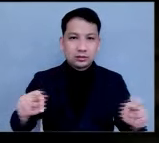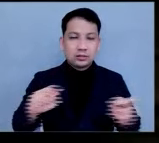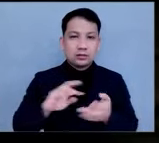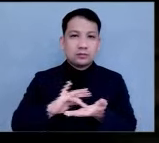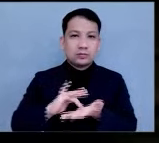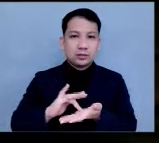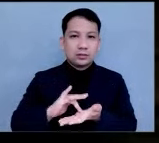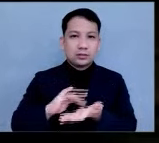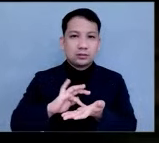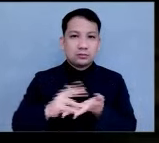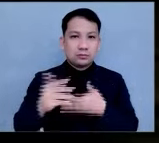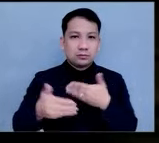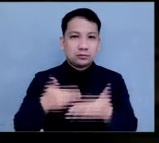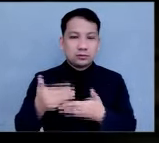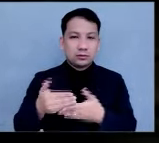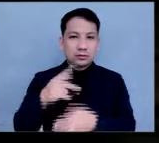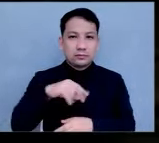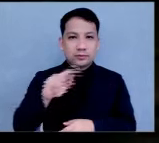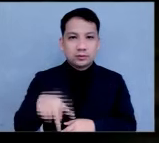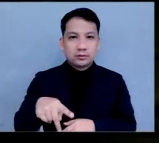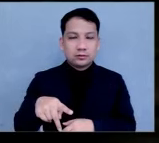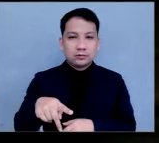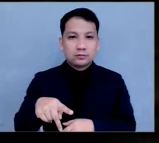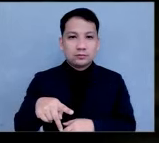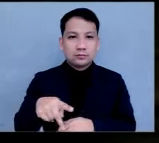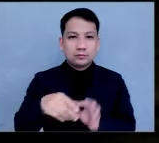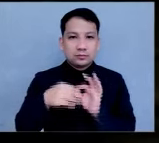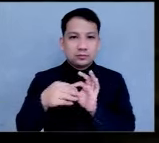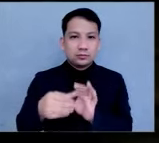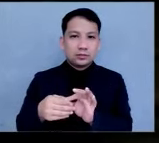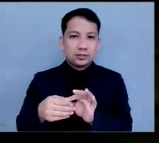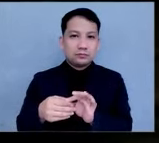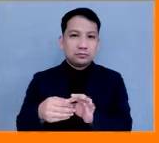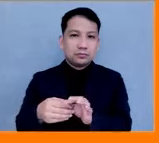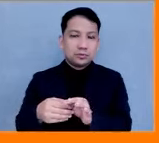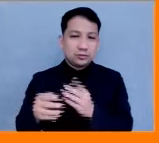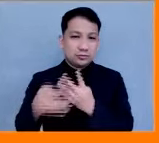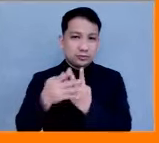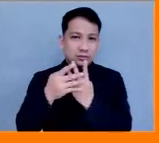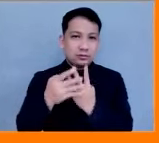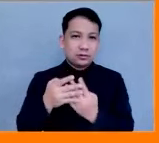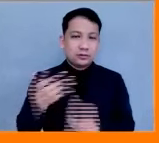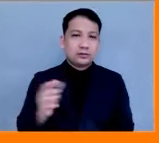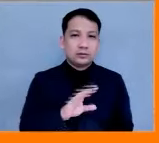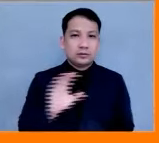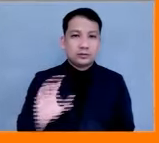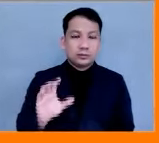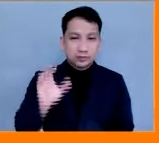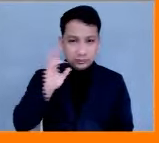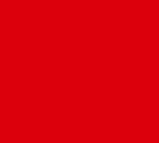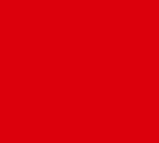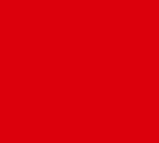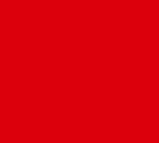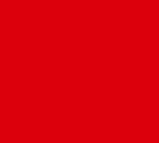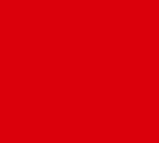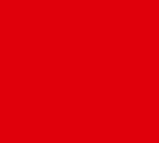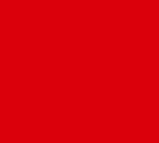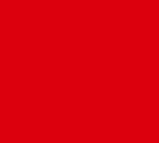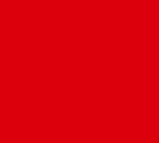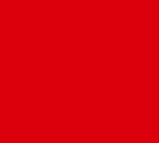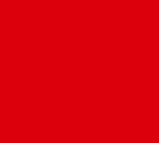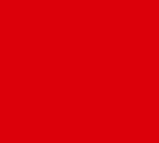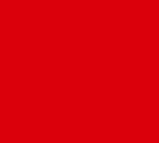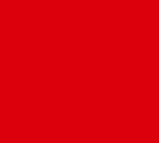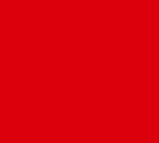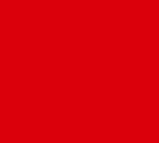at booking procedure sa PNP Custodial Center. Cheryl? Maraming salamat, Rhea Fernandez. Mga